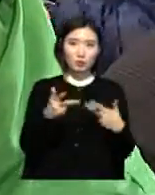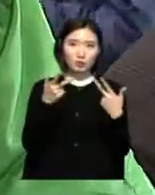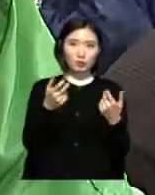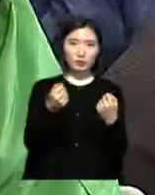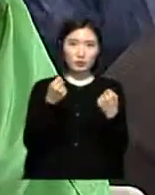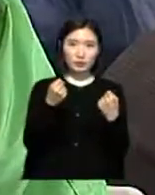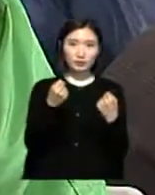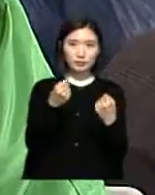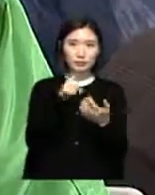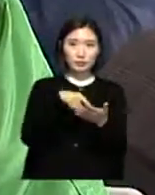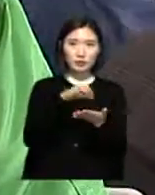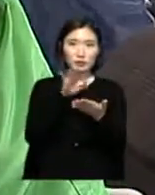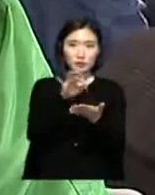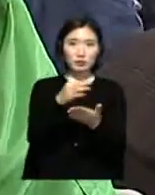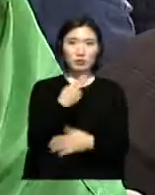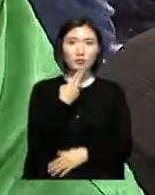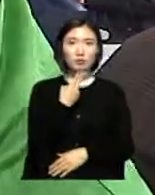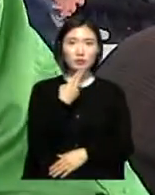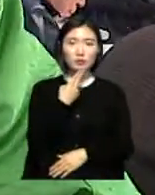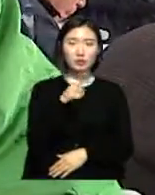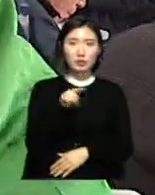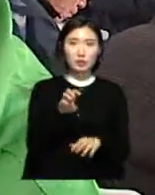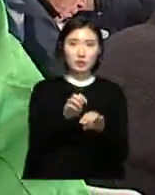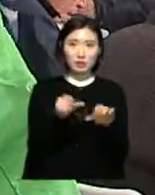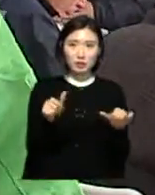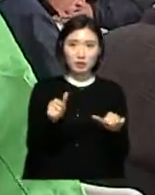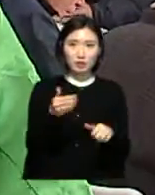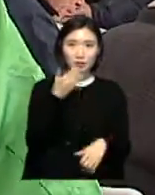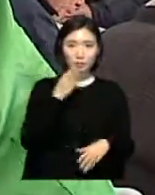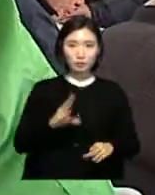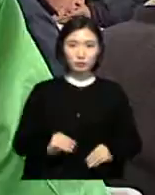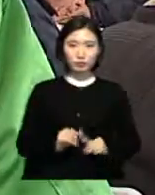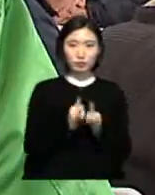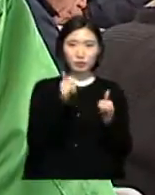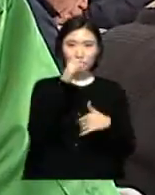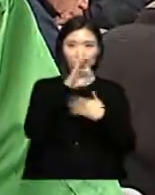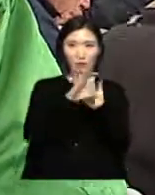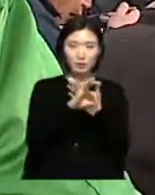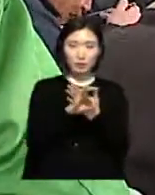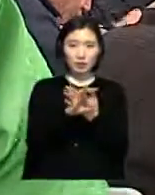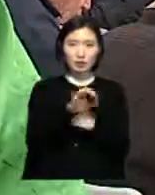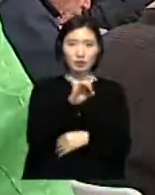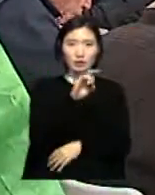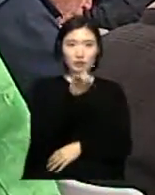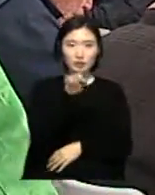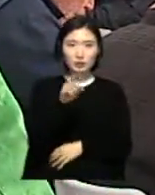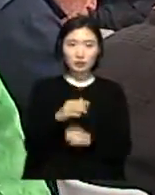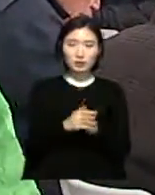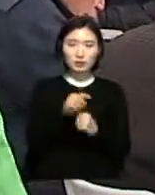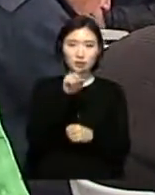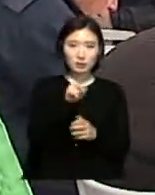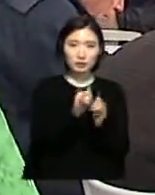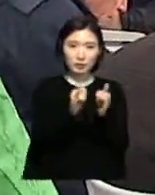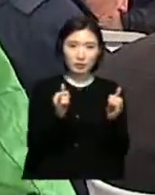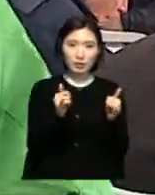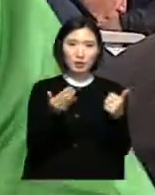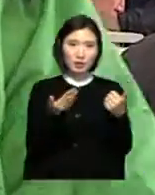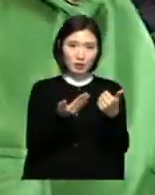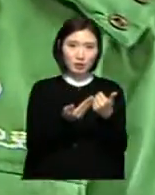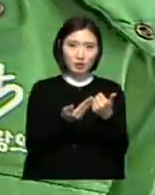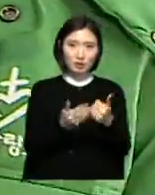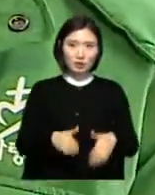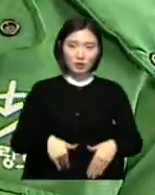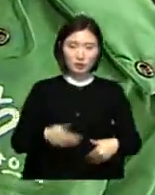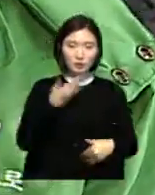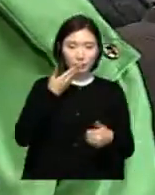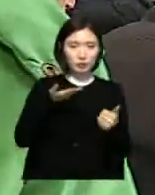보상 없이 대가 없이 이 땅에 밥 굶는 이가 있다면 그 한 분에게 따뜻한 정성을 다한 진지를 대접해드리고